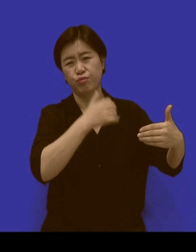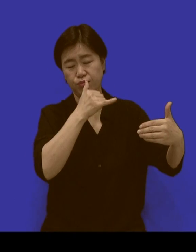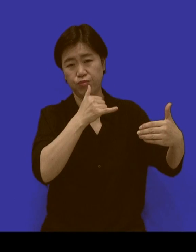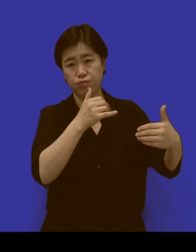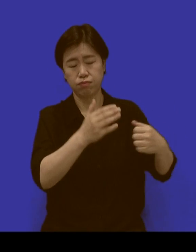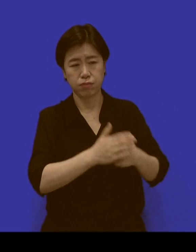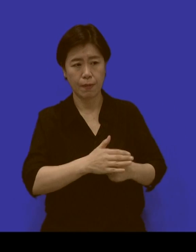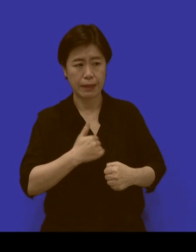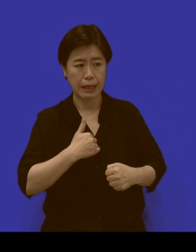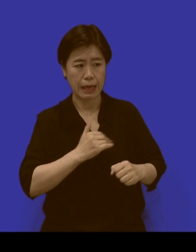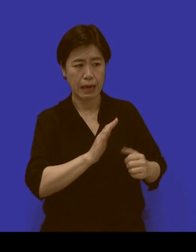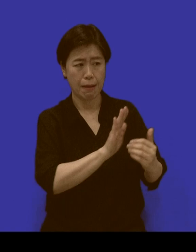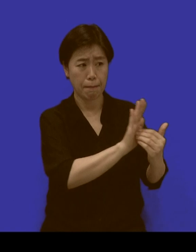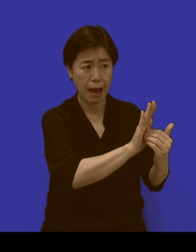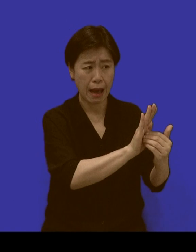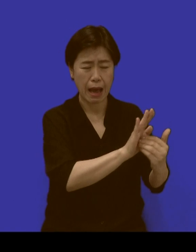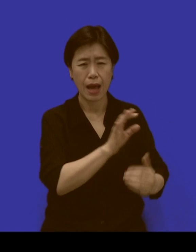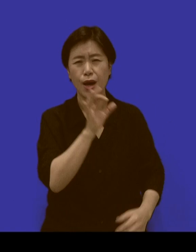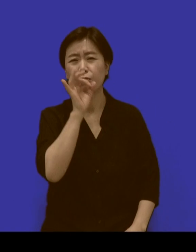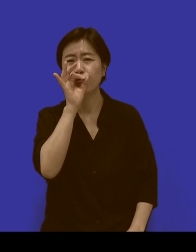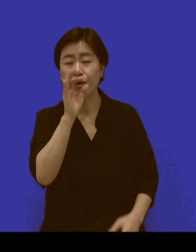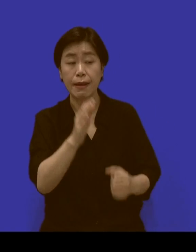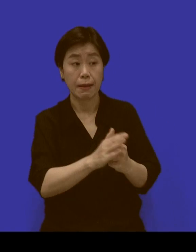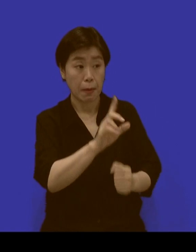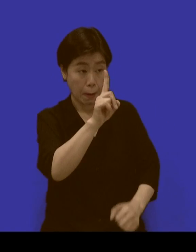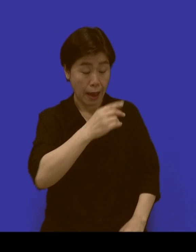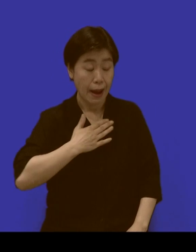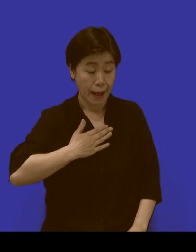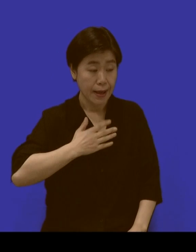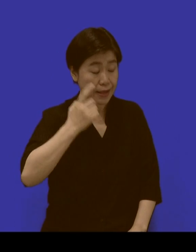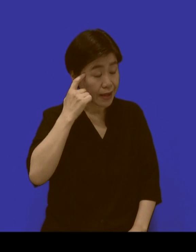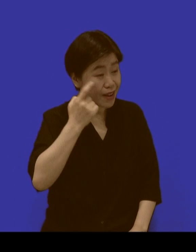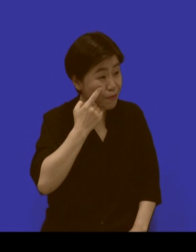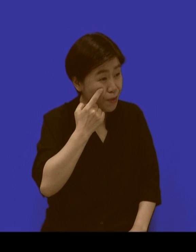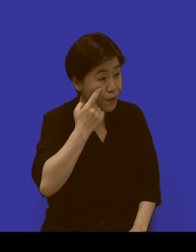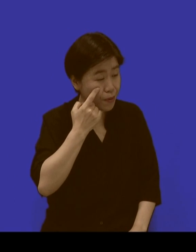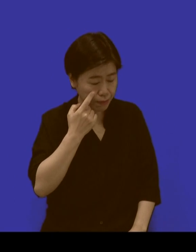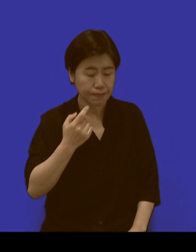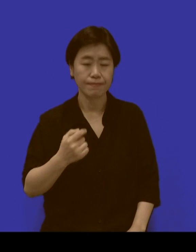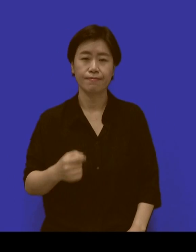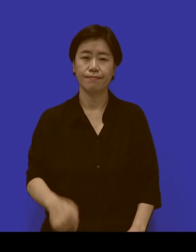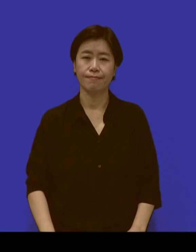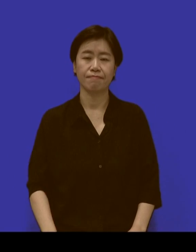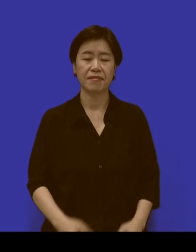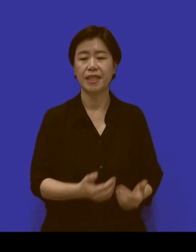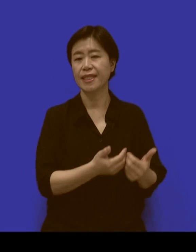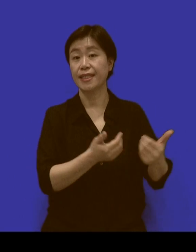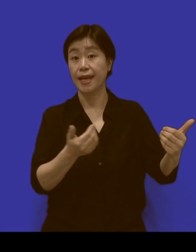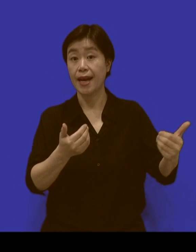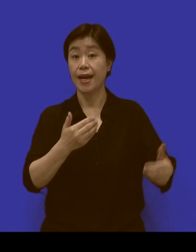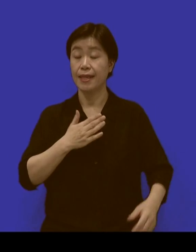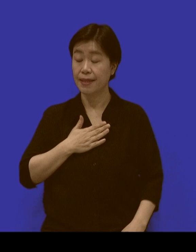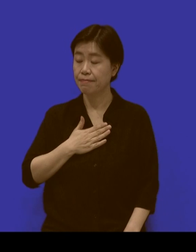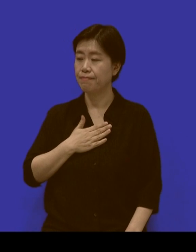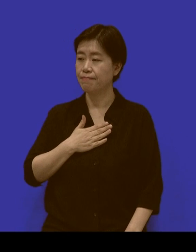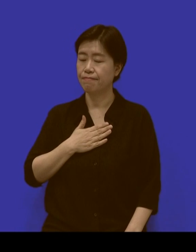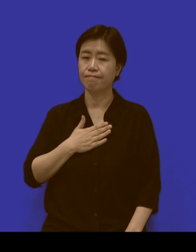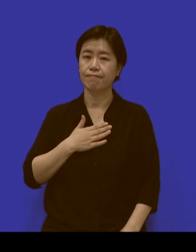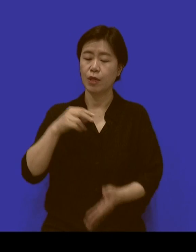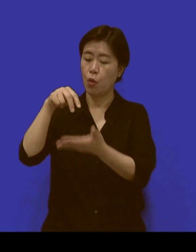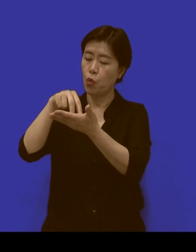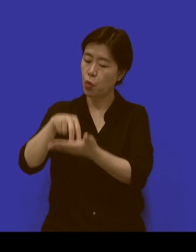되더라고요. 그래서 제가 한번 생각해 보겠다 하면서 이제 중환자실을 나와서 엘리베이터를 타고 병원 복도를